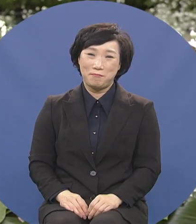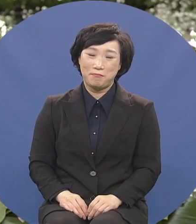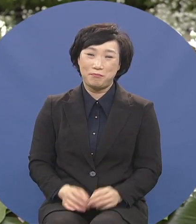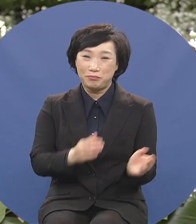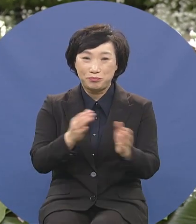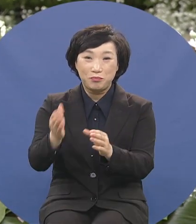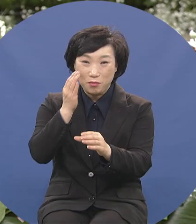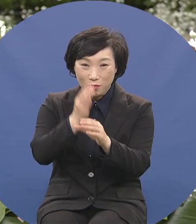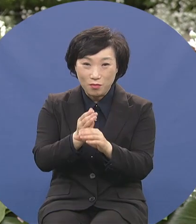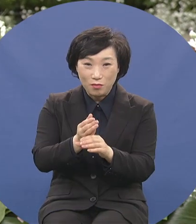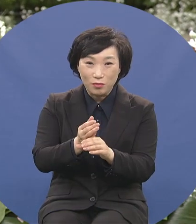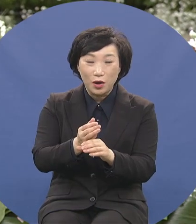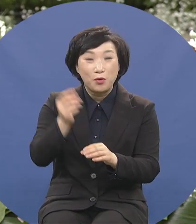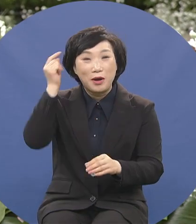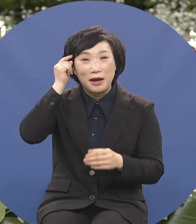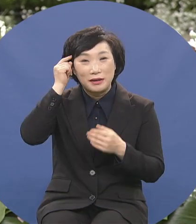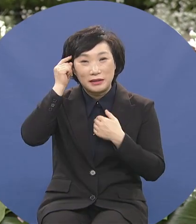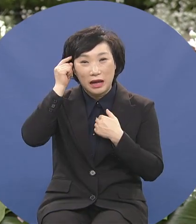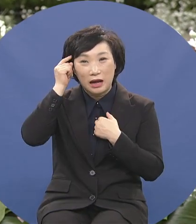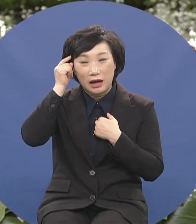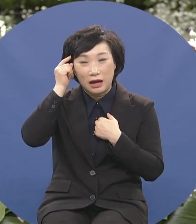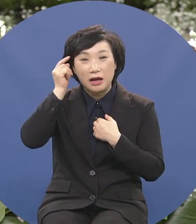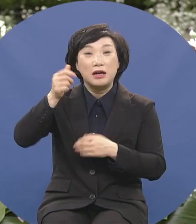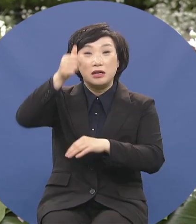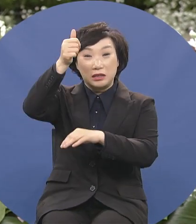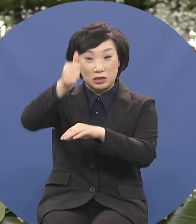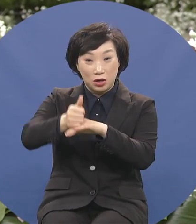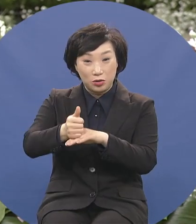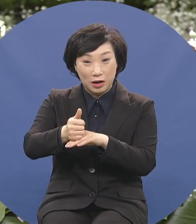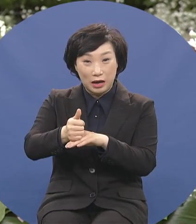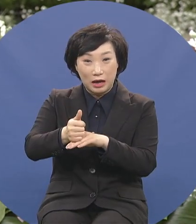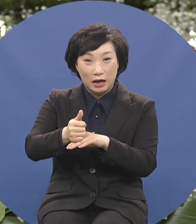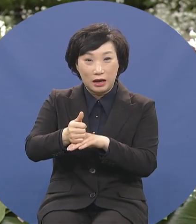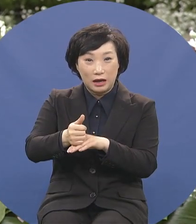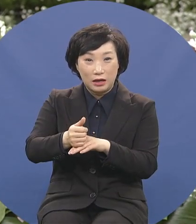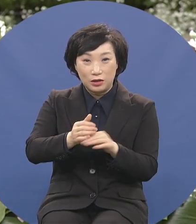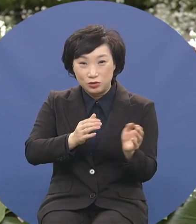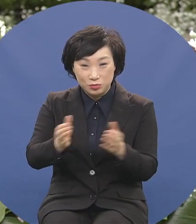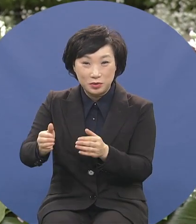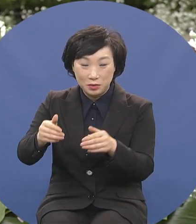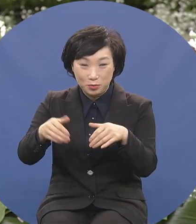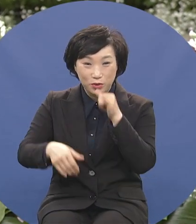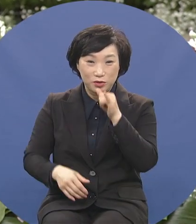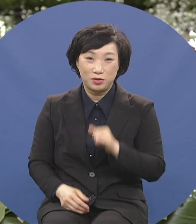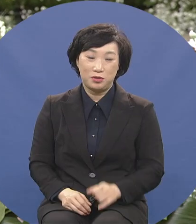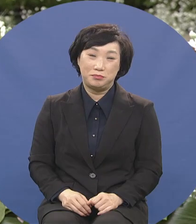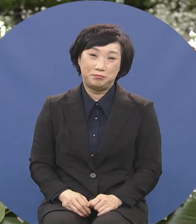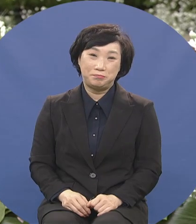준비를 하고 있는 게 뭐냐? 작품을 내야 되겠죠. 그래서